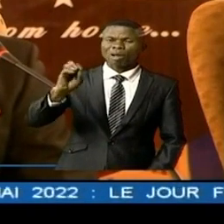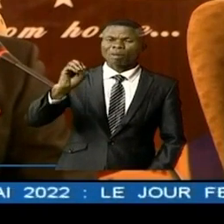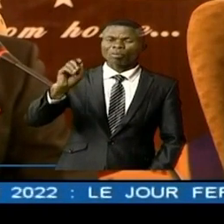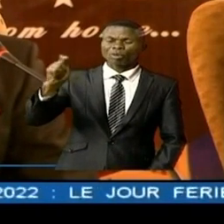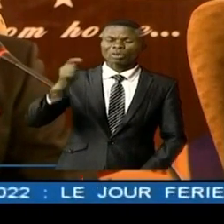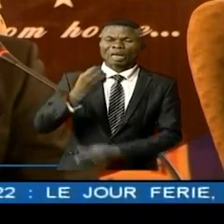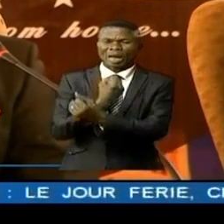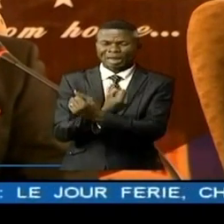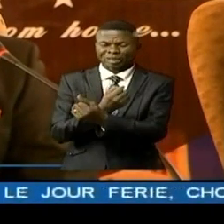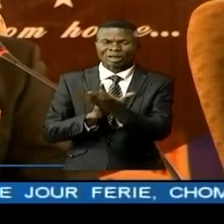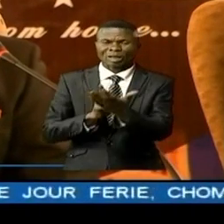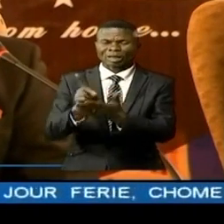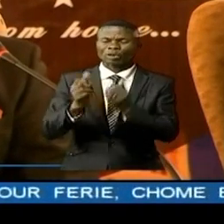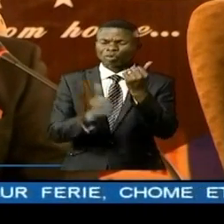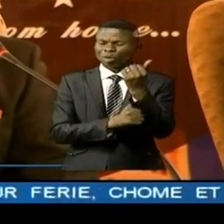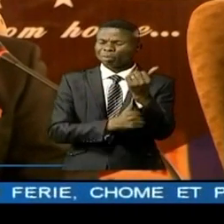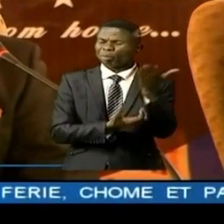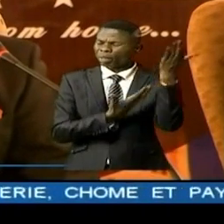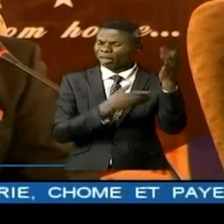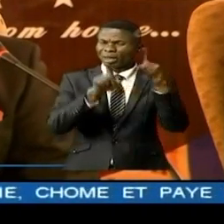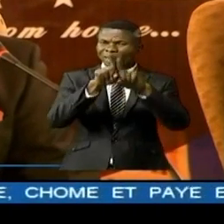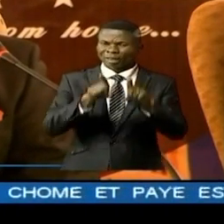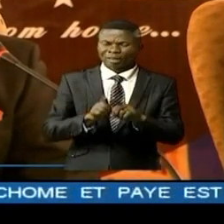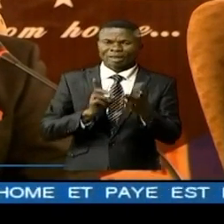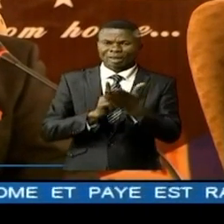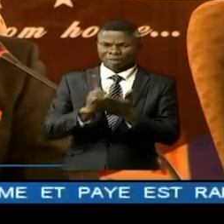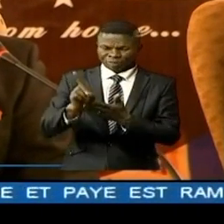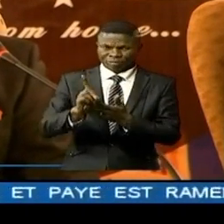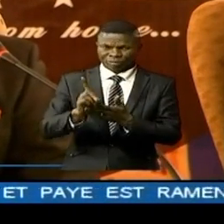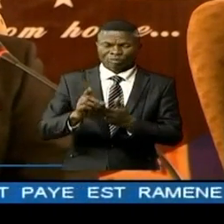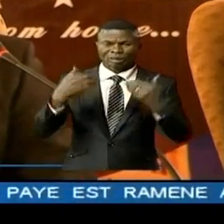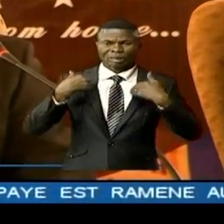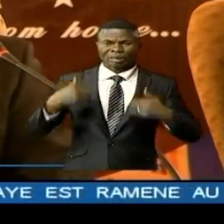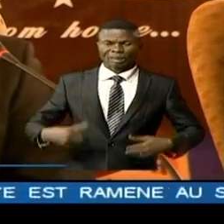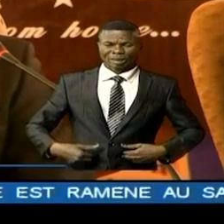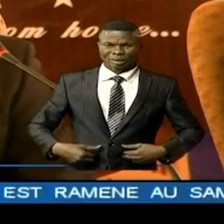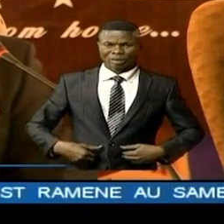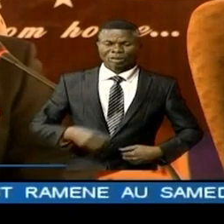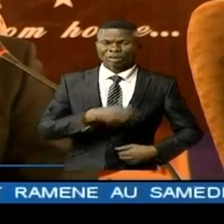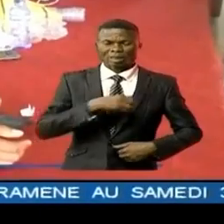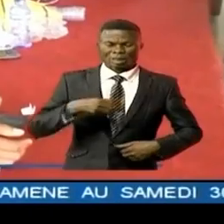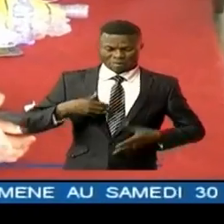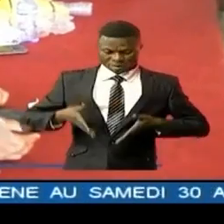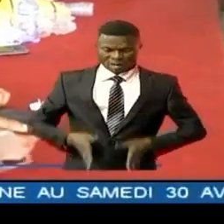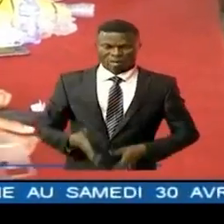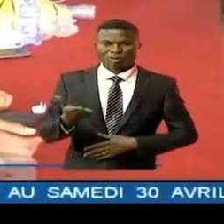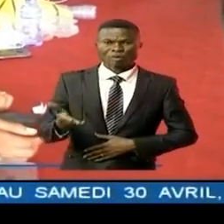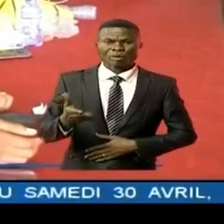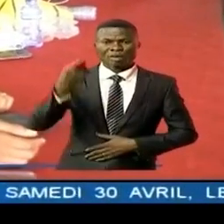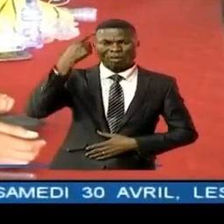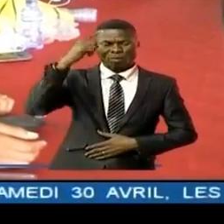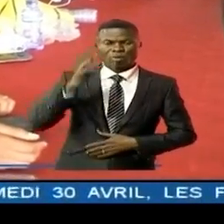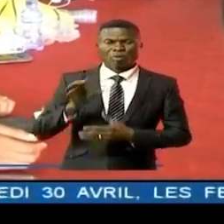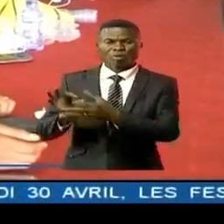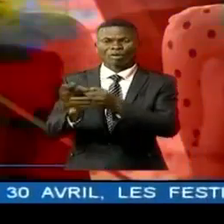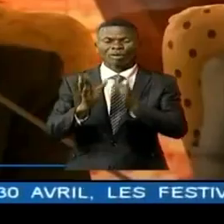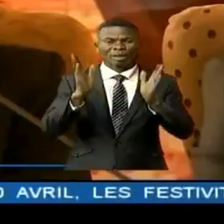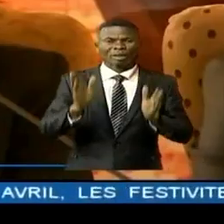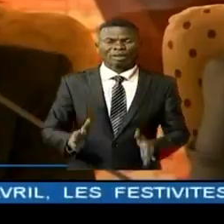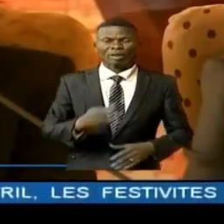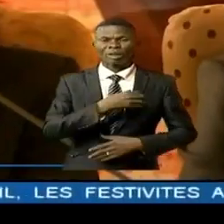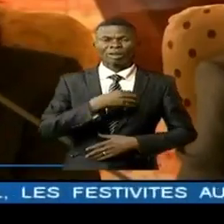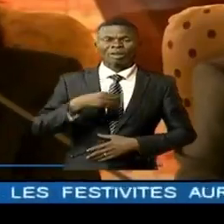humains fondamentaux y compris les droits à la santé de la reproduction pour la coordonnatrice du